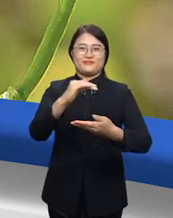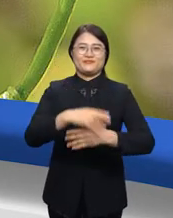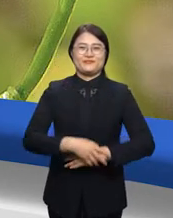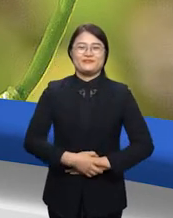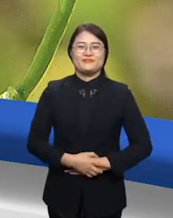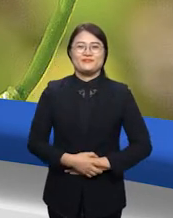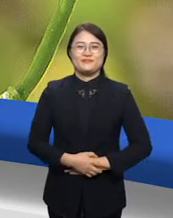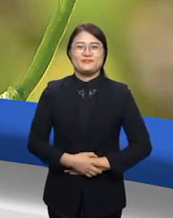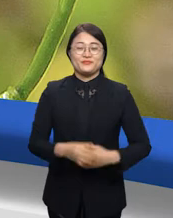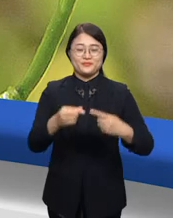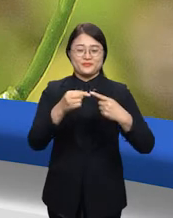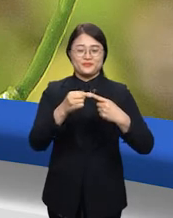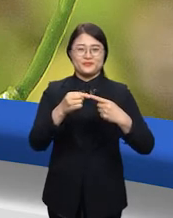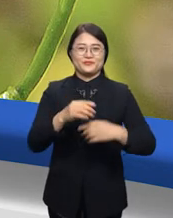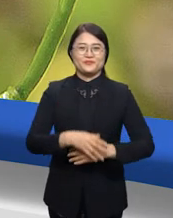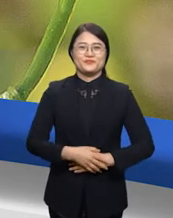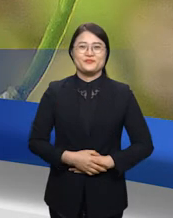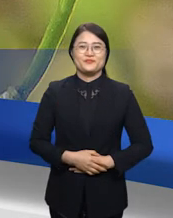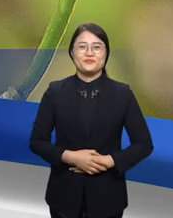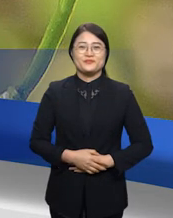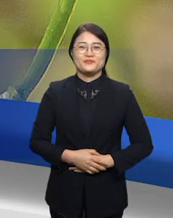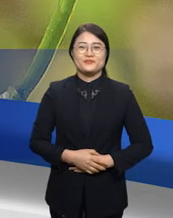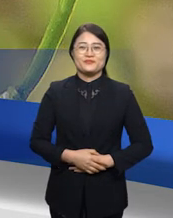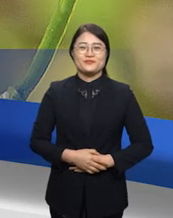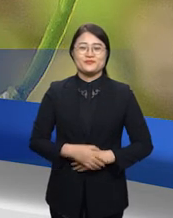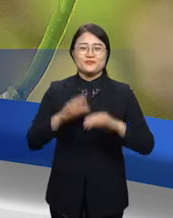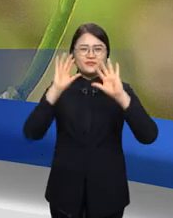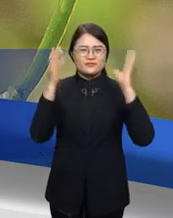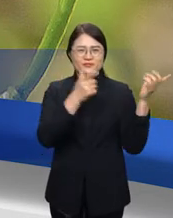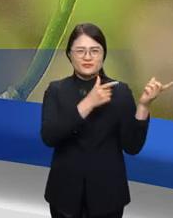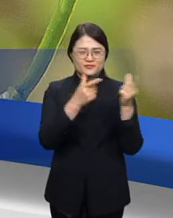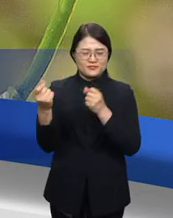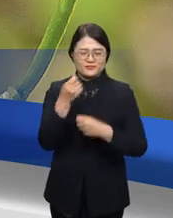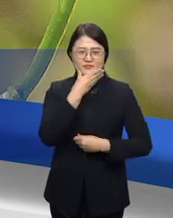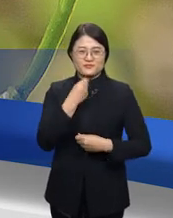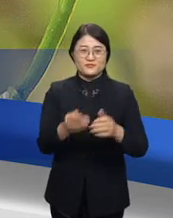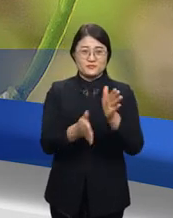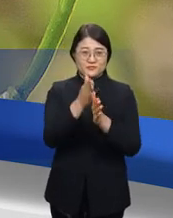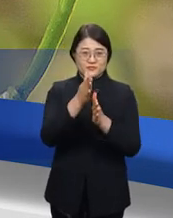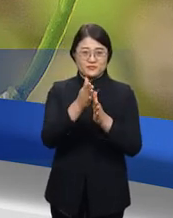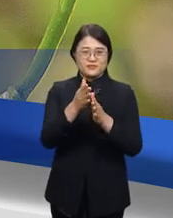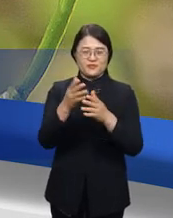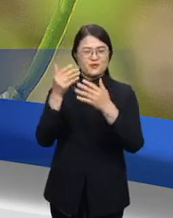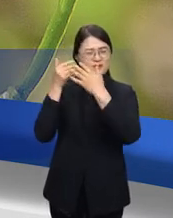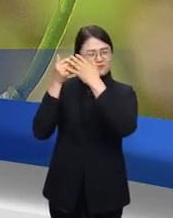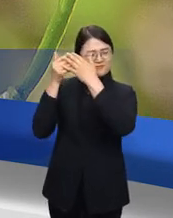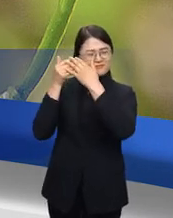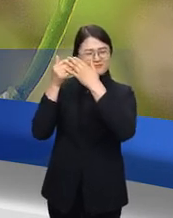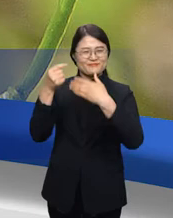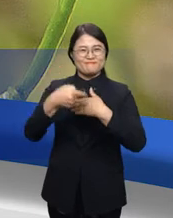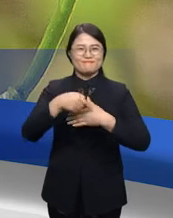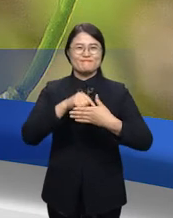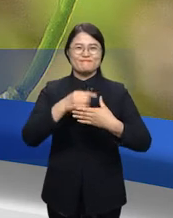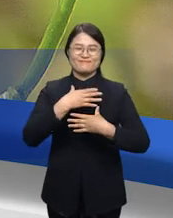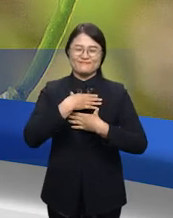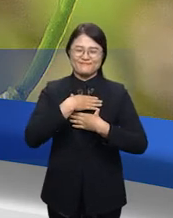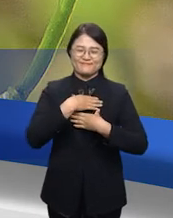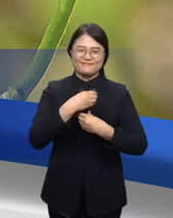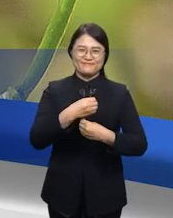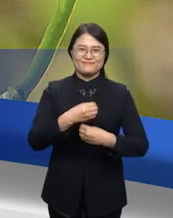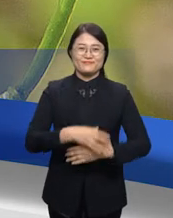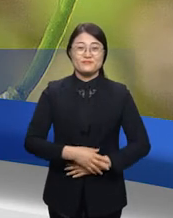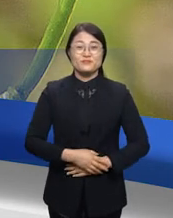시작하겠습니다. 첫 소식입니다. 모든 아동이 행복한 도시, 상상만으로도 마음이